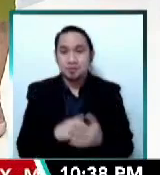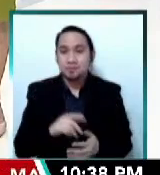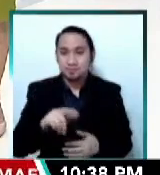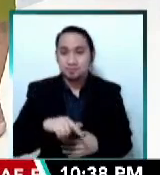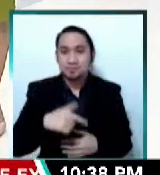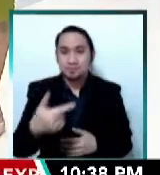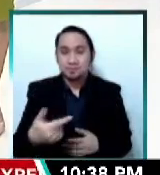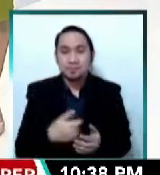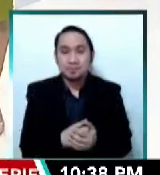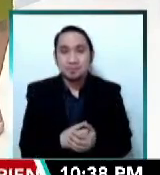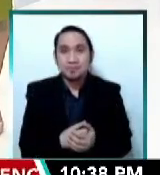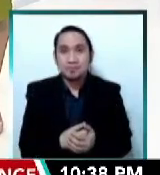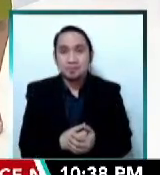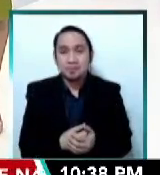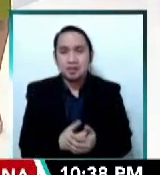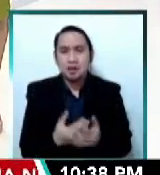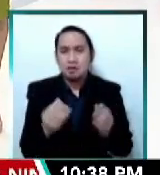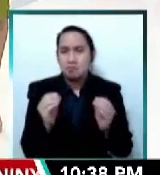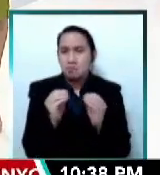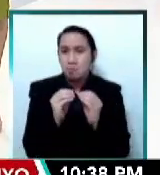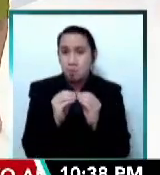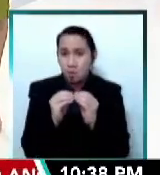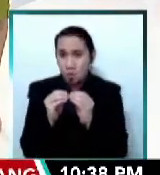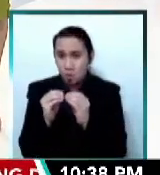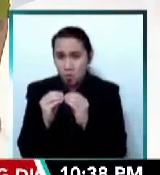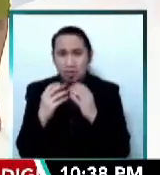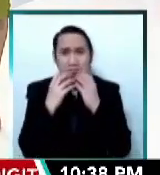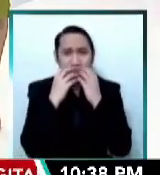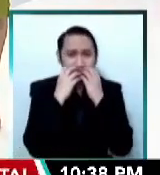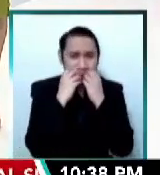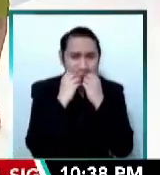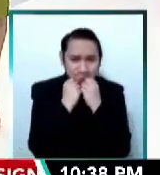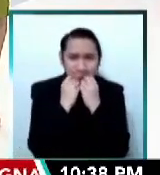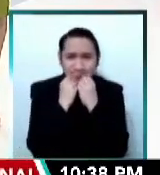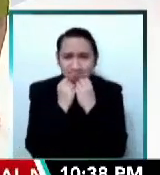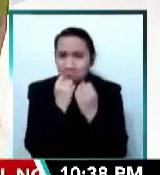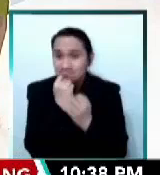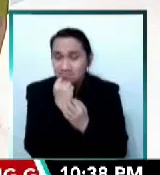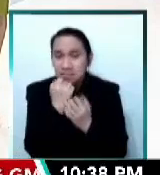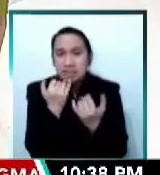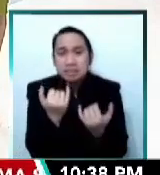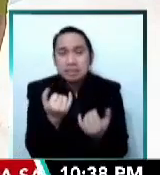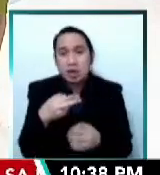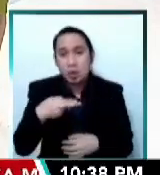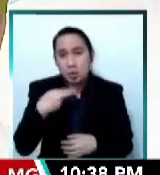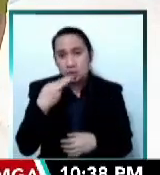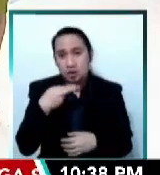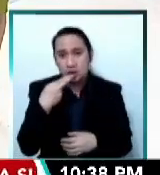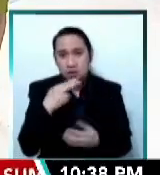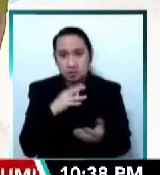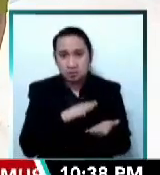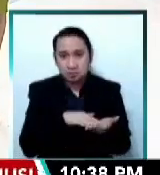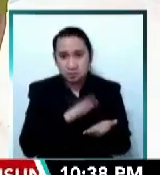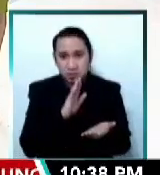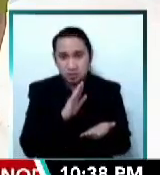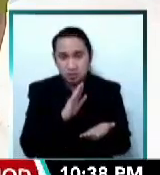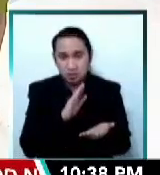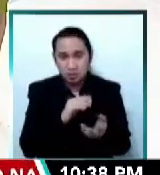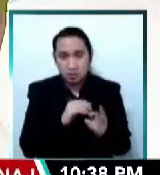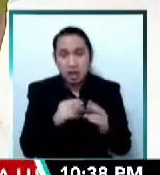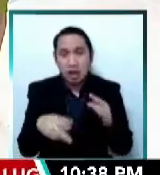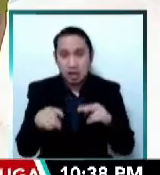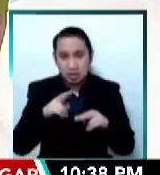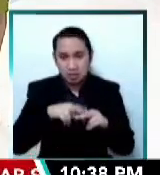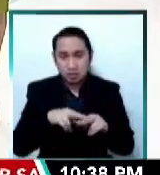Konting higpit pa po ng sinturon, mga kapuso. Normal kasi ang bigas sa 2 hanggang 5 piso kada kilo sa